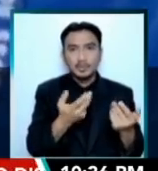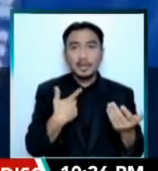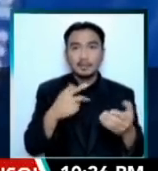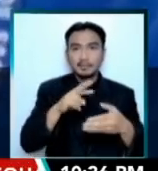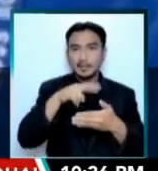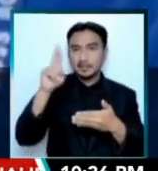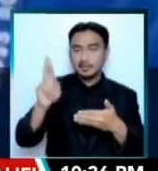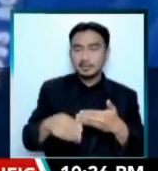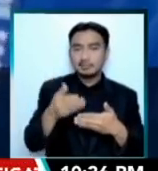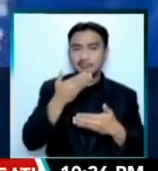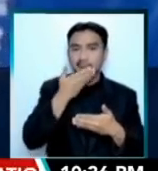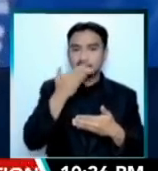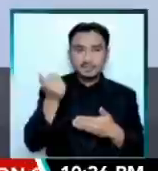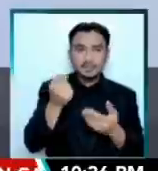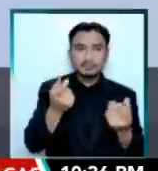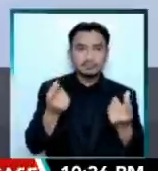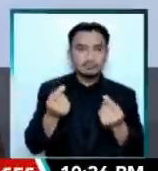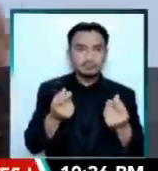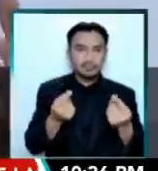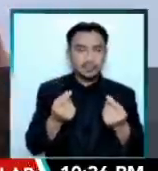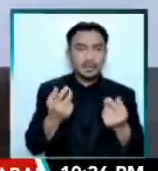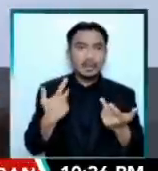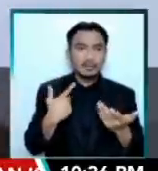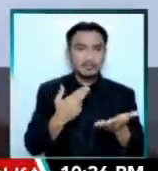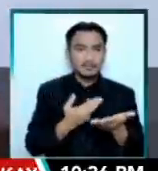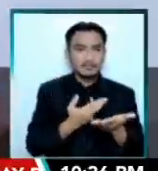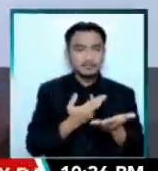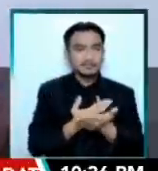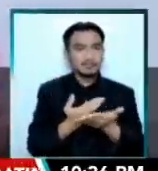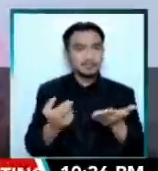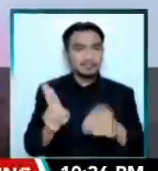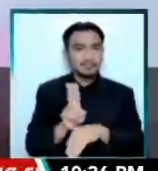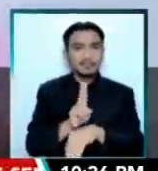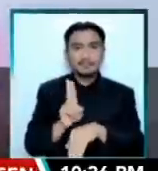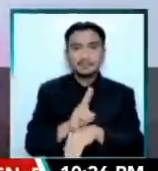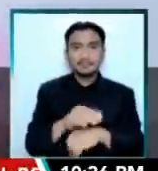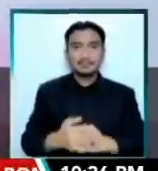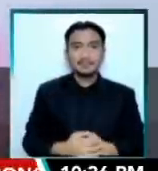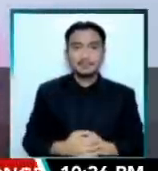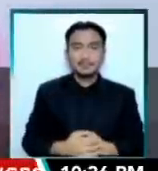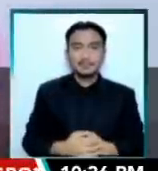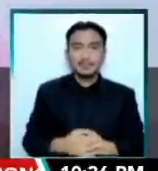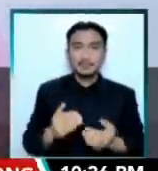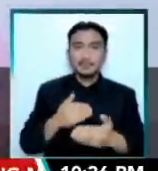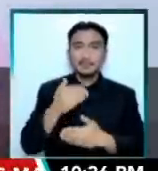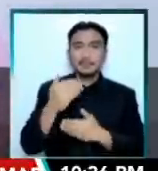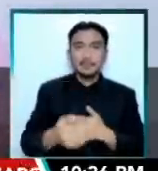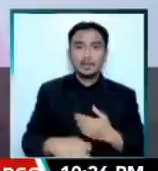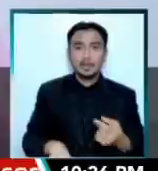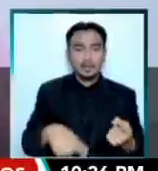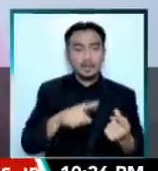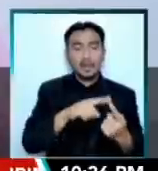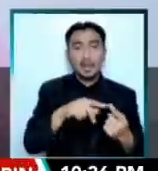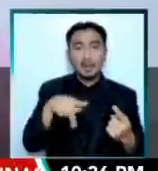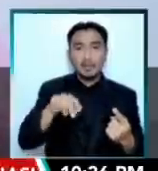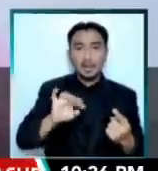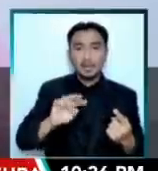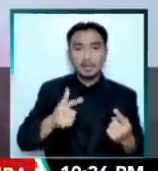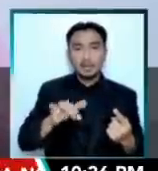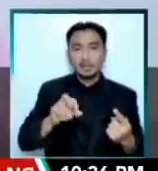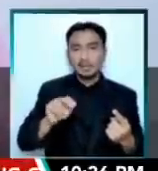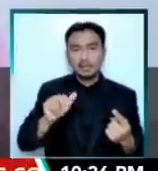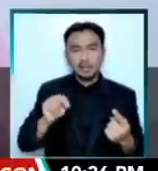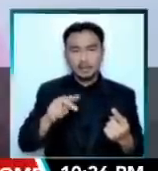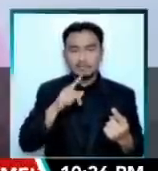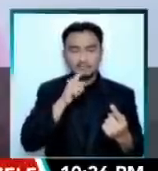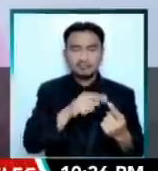limitations of the resources. Ayon kay Salceda, nirerespeto raw ni Senador Pangilinan ang kanyang naging desisyon at mananatili pa